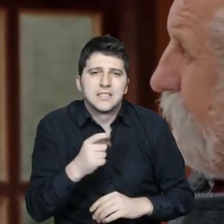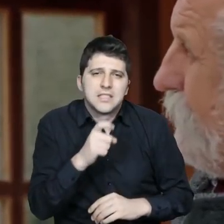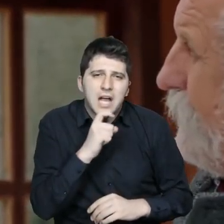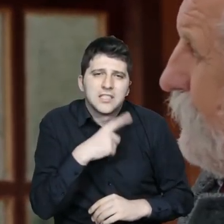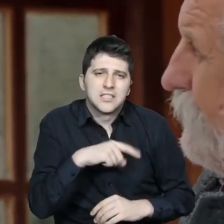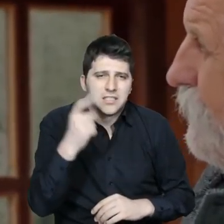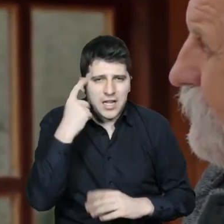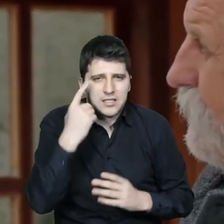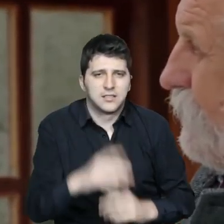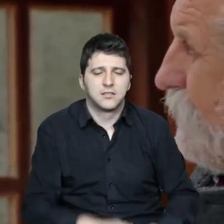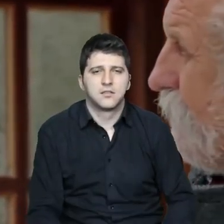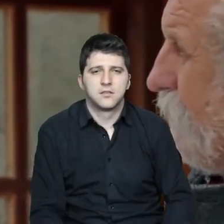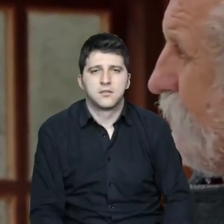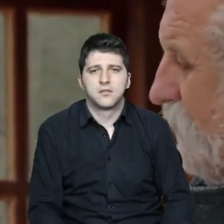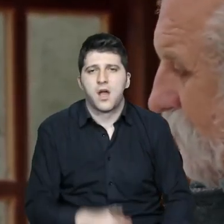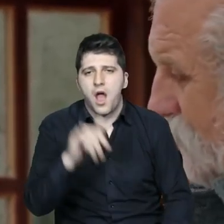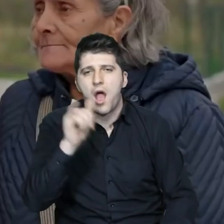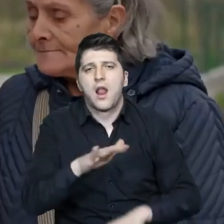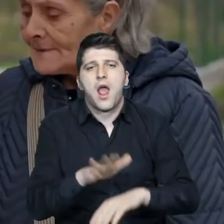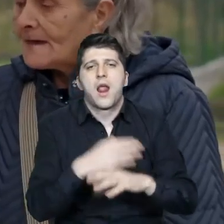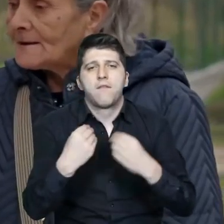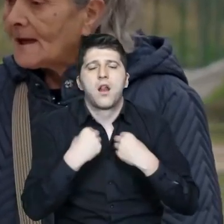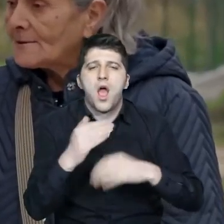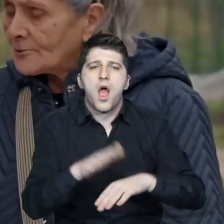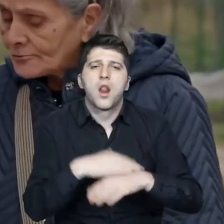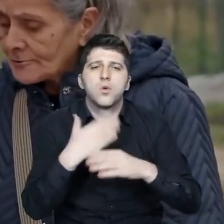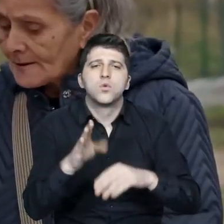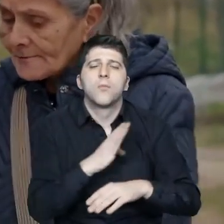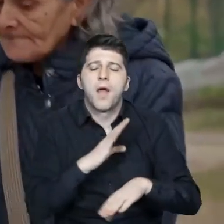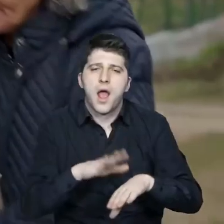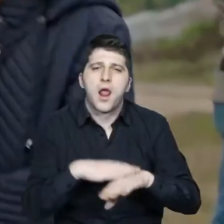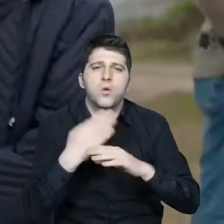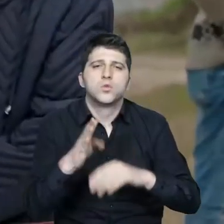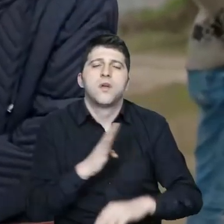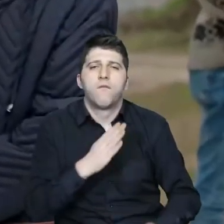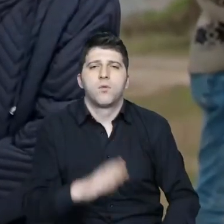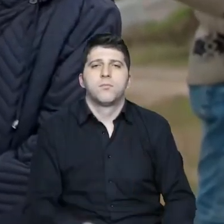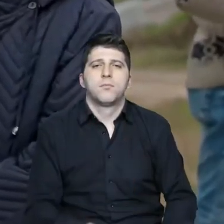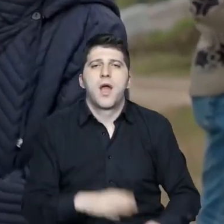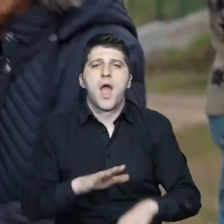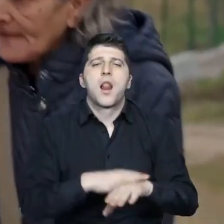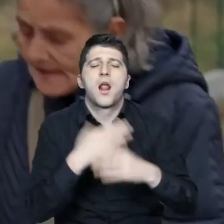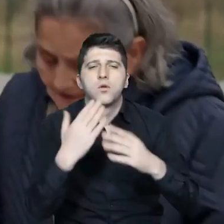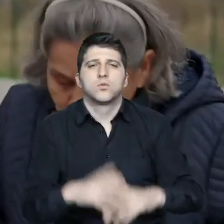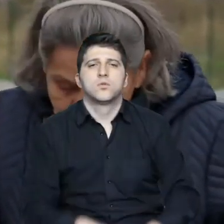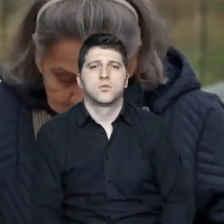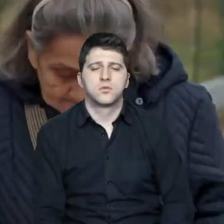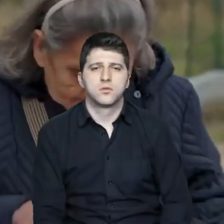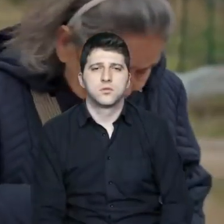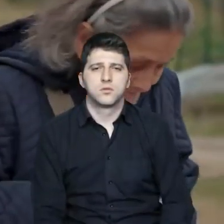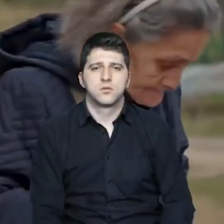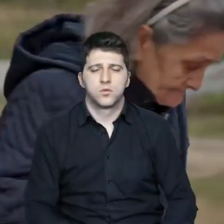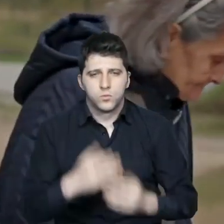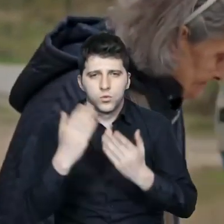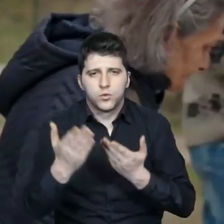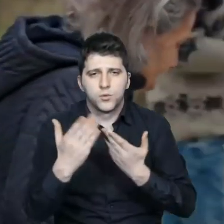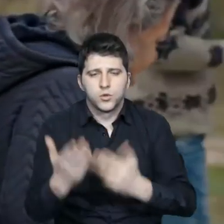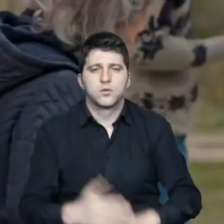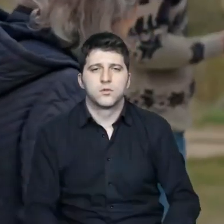tanıdınız. Hakkınızı helal edin. Helal olsun. Helal olsun. Ellerini helal. Öptü. Hadi buyurun,